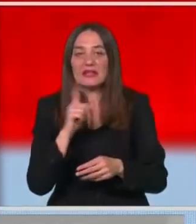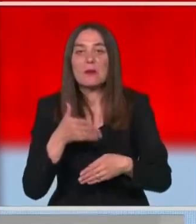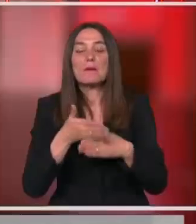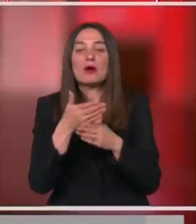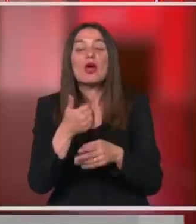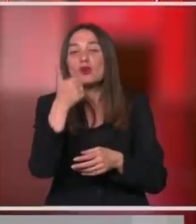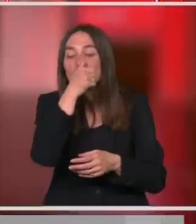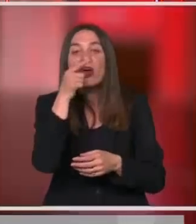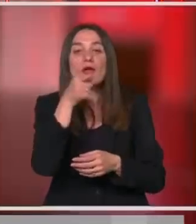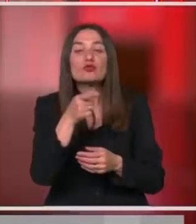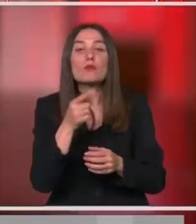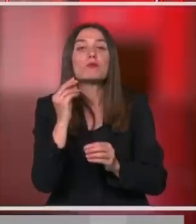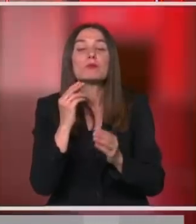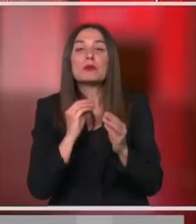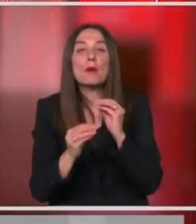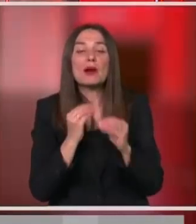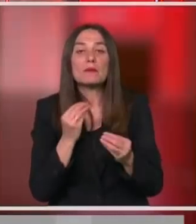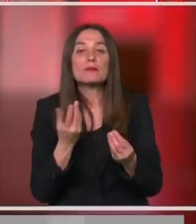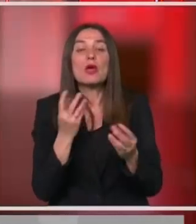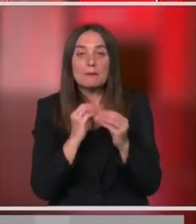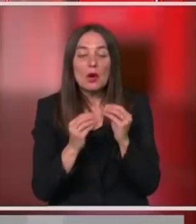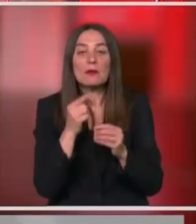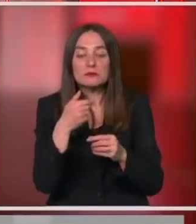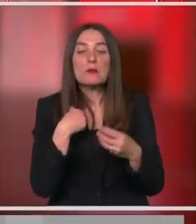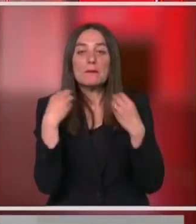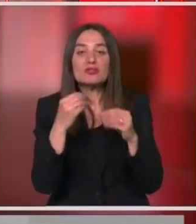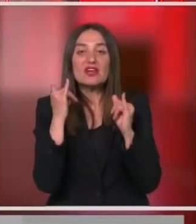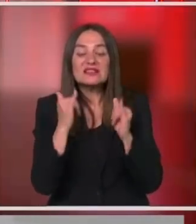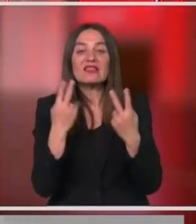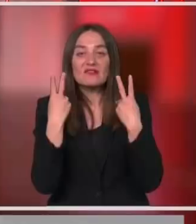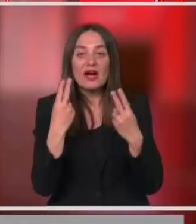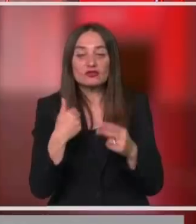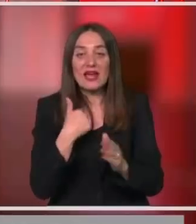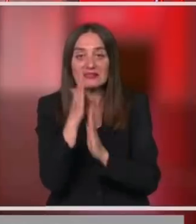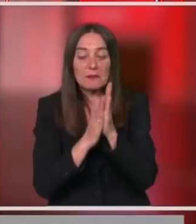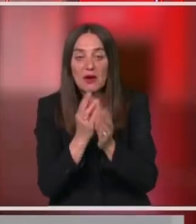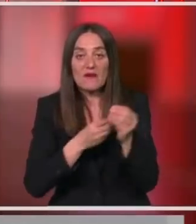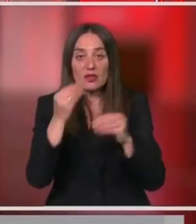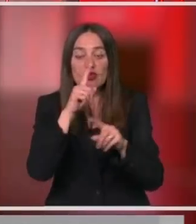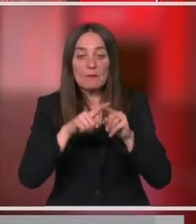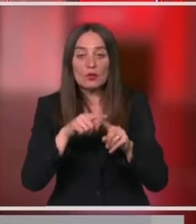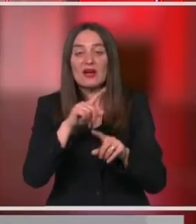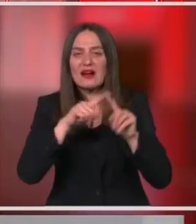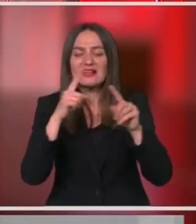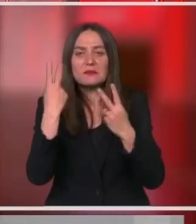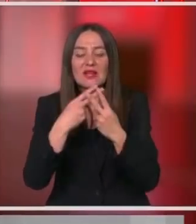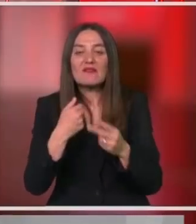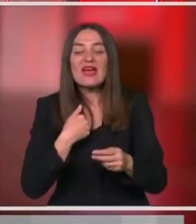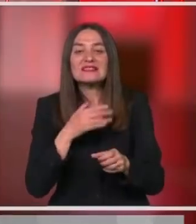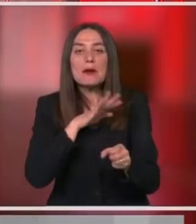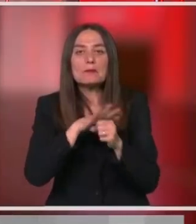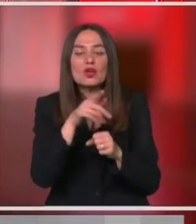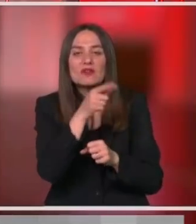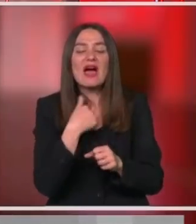Ali šta je tu problem? Problem je u tome, i o tome smo pričali. Sad je važno, ja sam apelovao više puta na raznim televizijama. Znači, ja se protivim toj